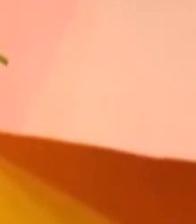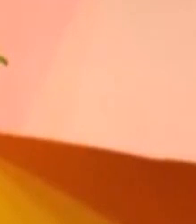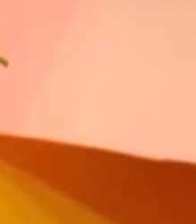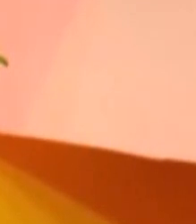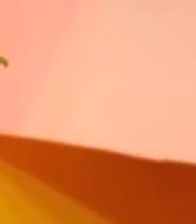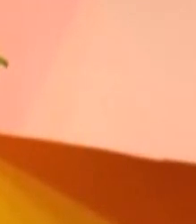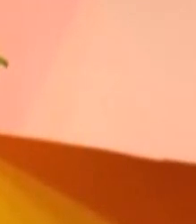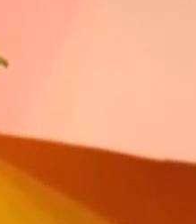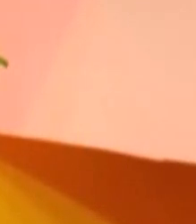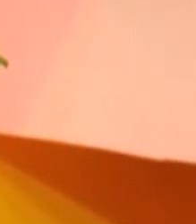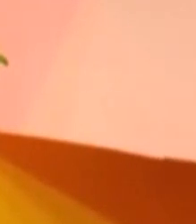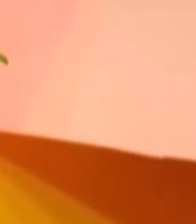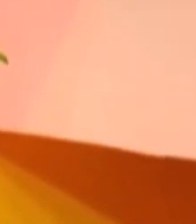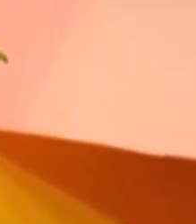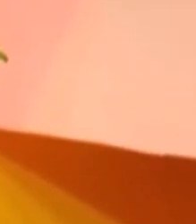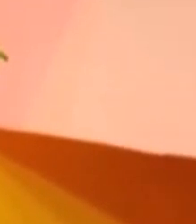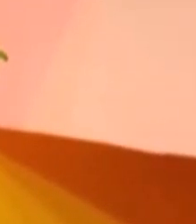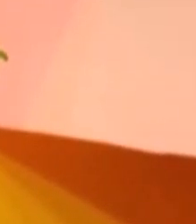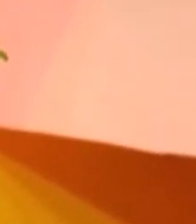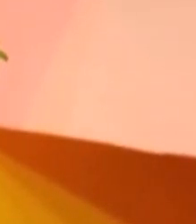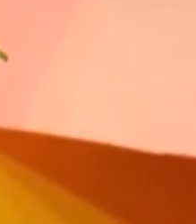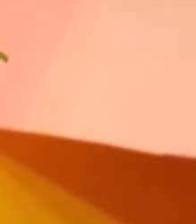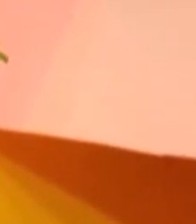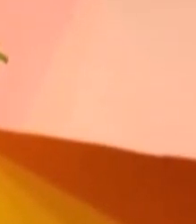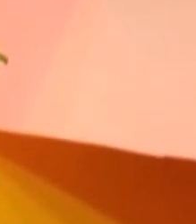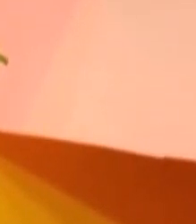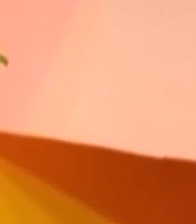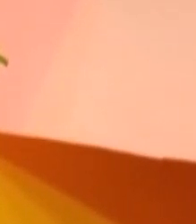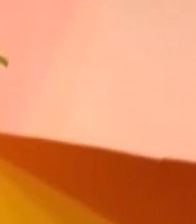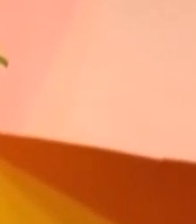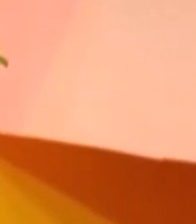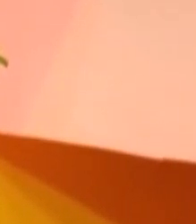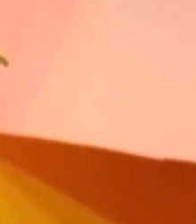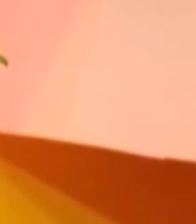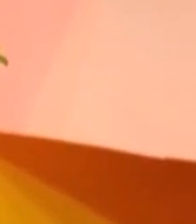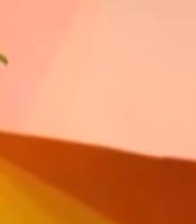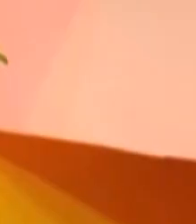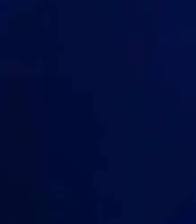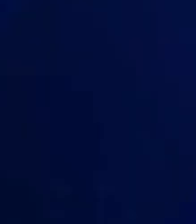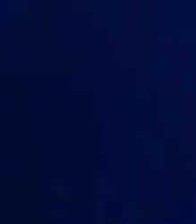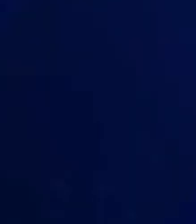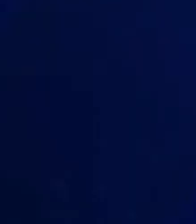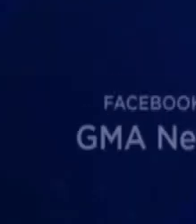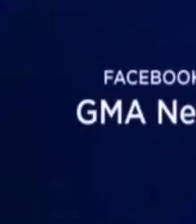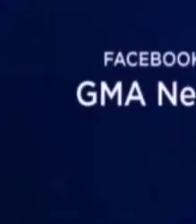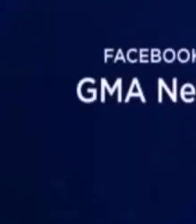maaari kami masubaybayan sa GMA Pinoy TV at www.gmanews.tv.